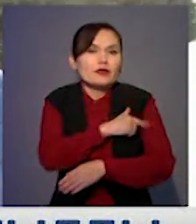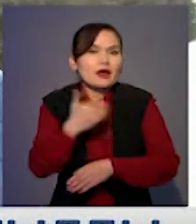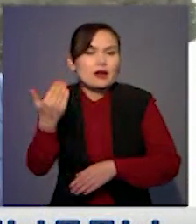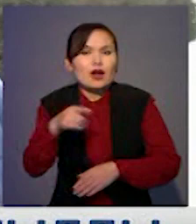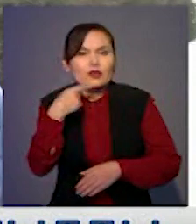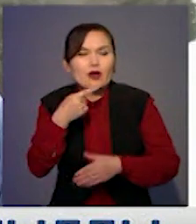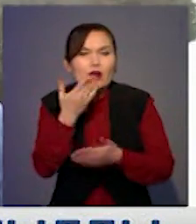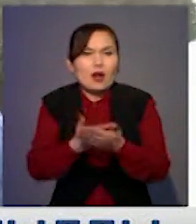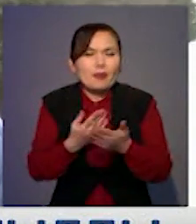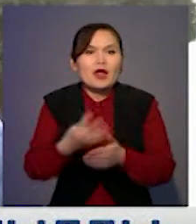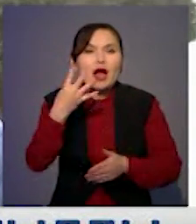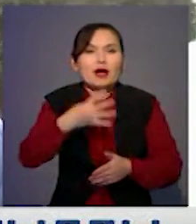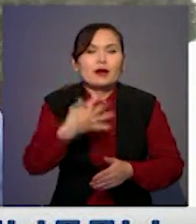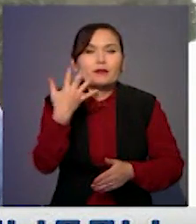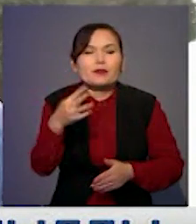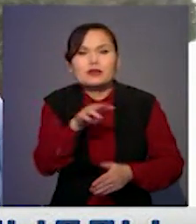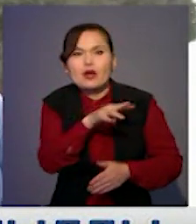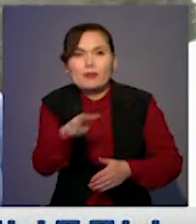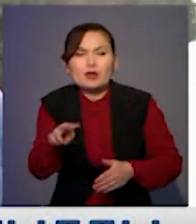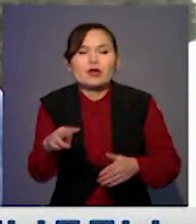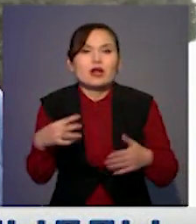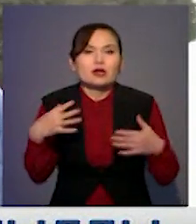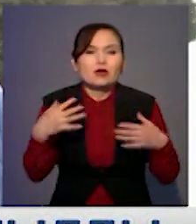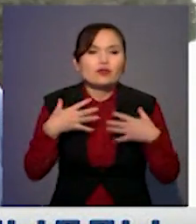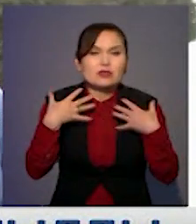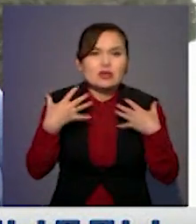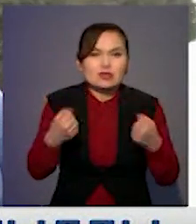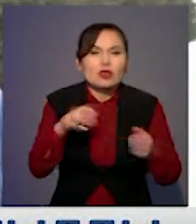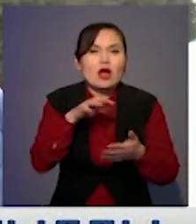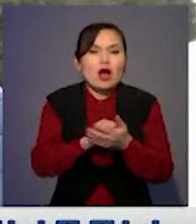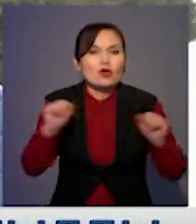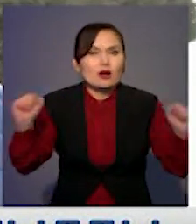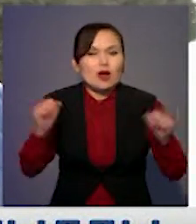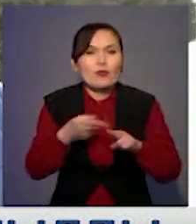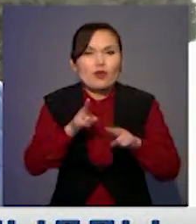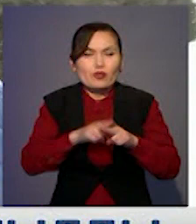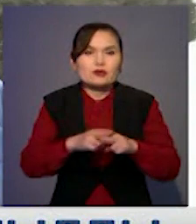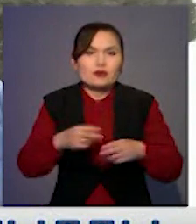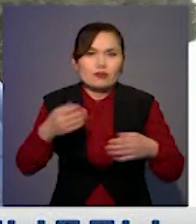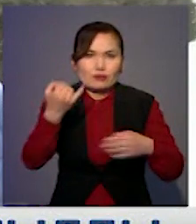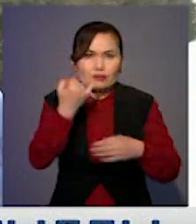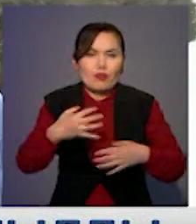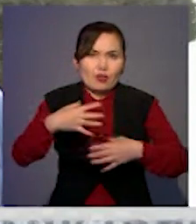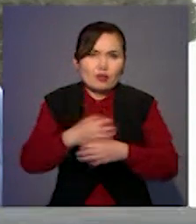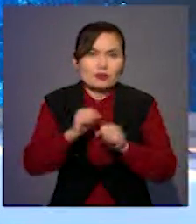алғашқы 45 минутта денсаулық үшін айналысасың. Ұзағырақ жүріп, артық салмақтан арылуға да болады.